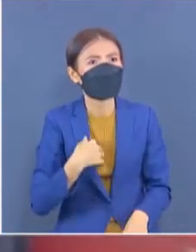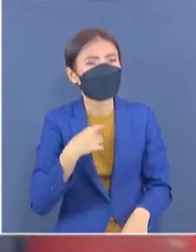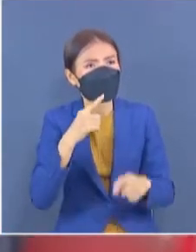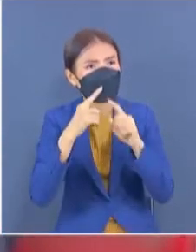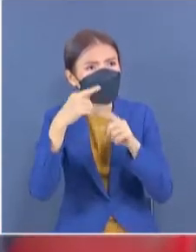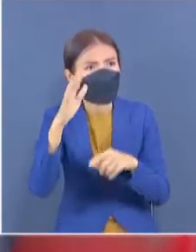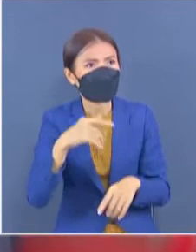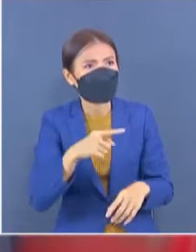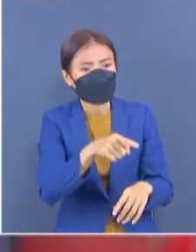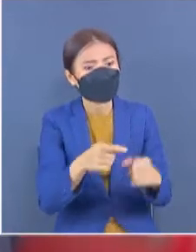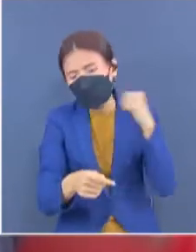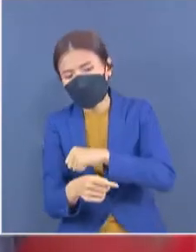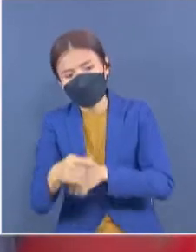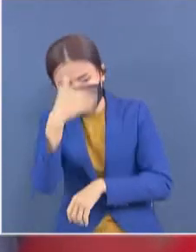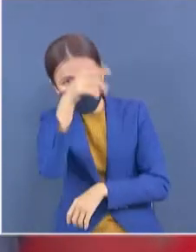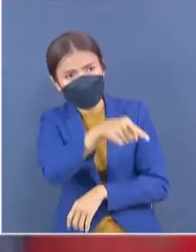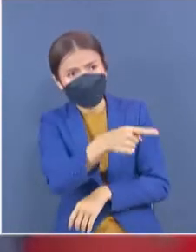ราเอามีดแทง